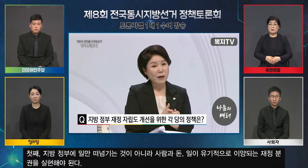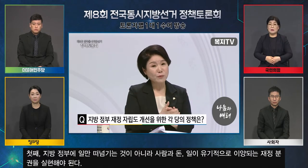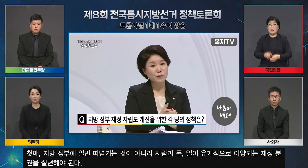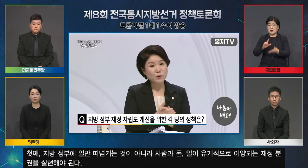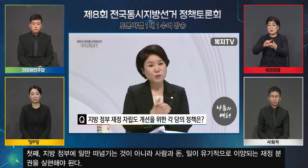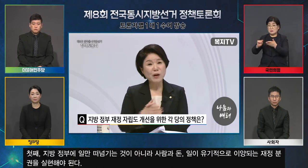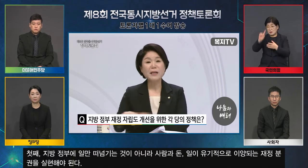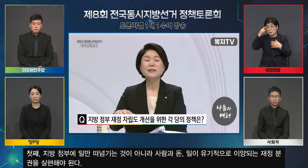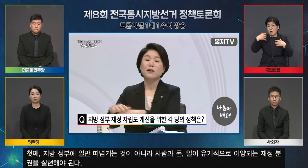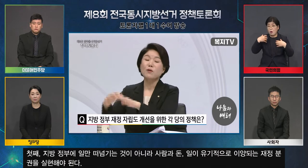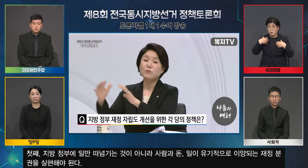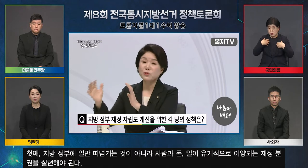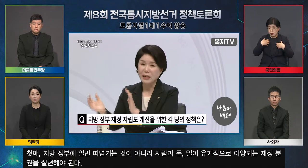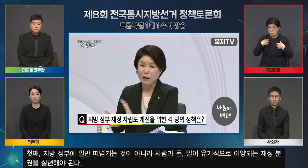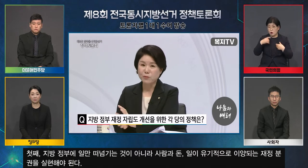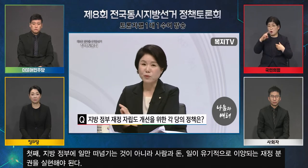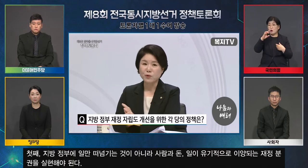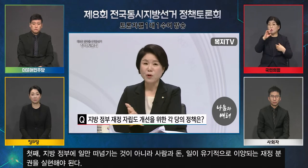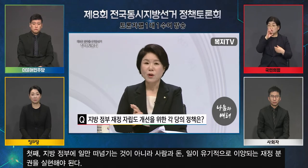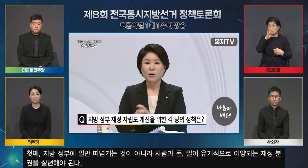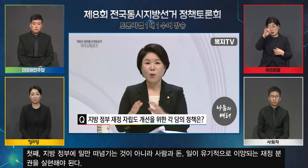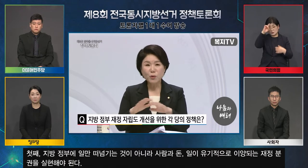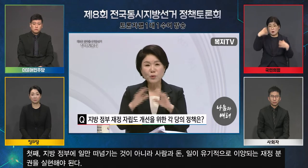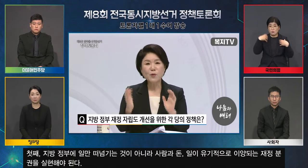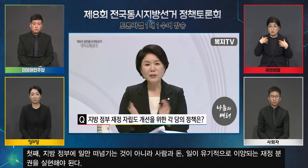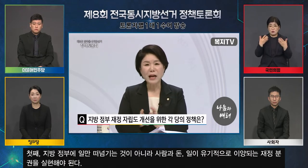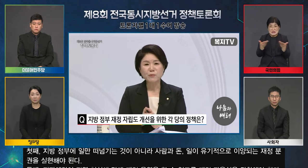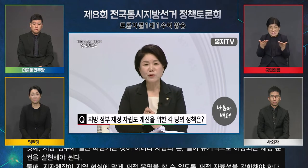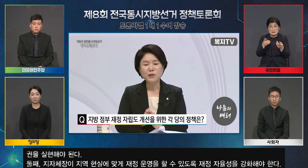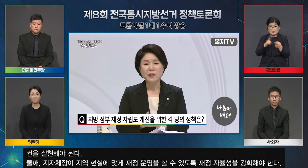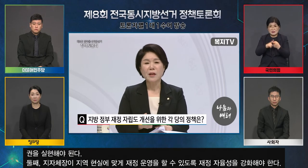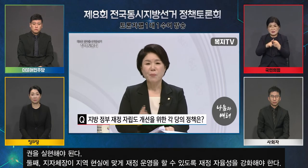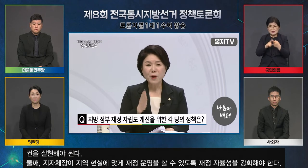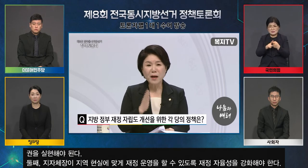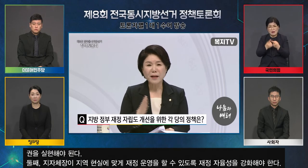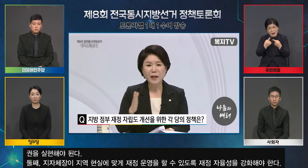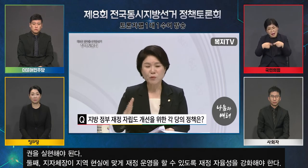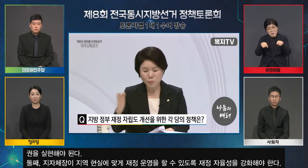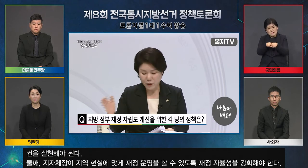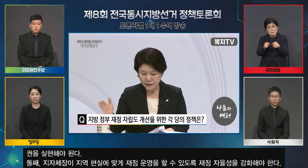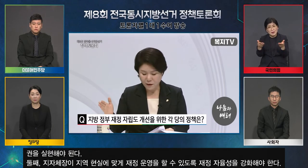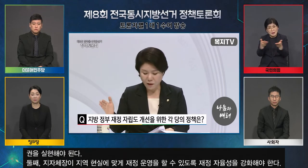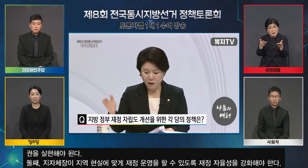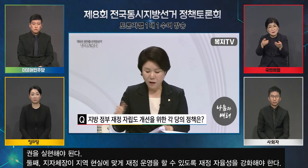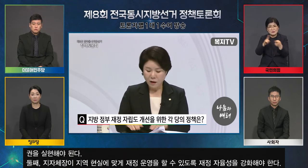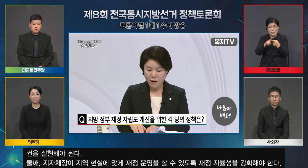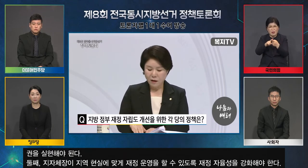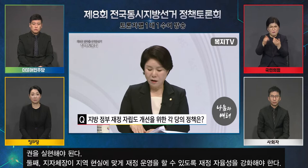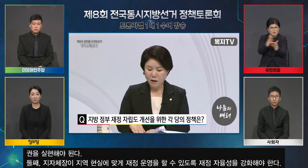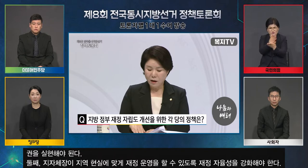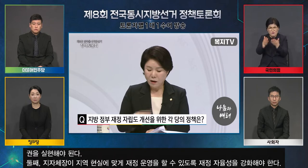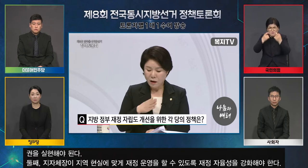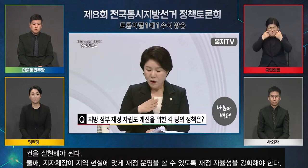지방정부 사무, 중앙정부 사무, 공동 사무를 명확하게 구분해서